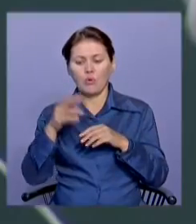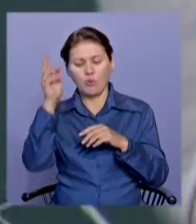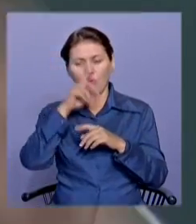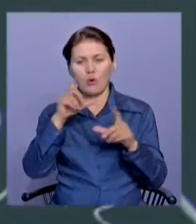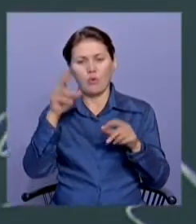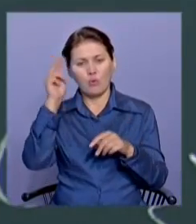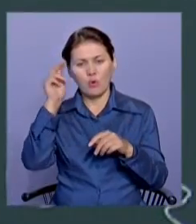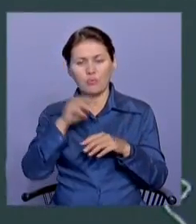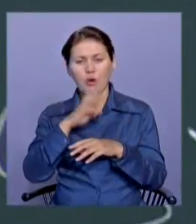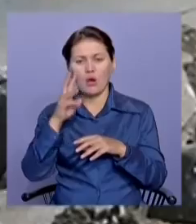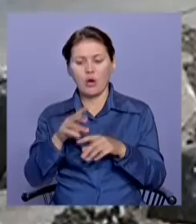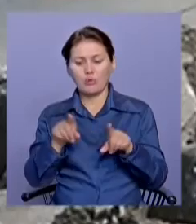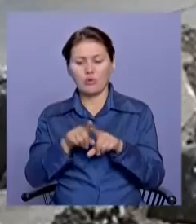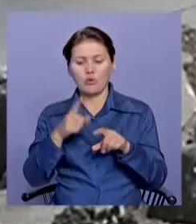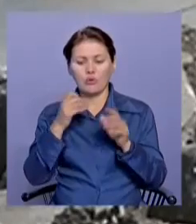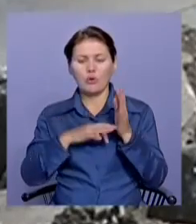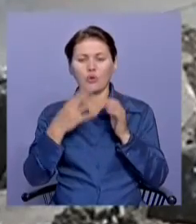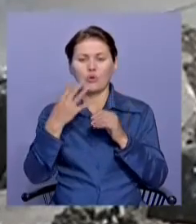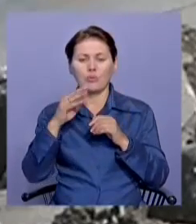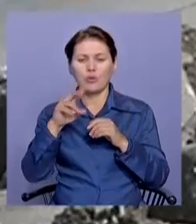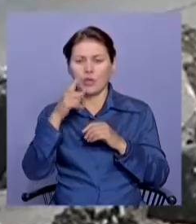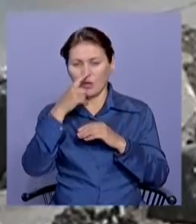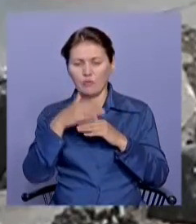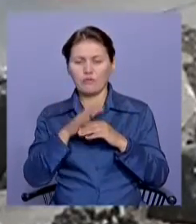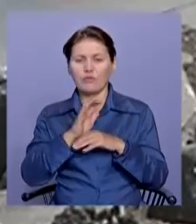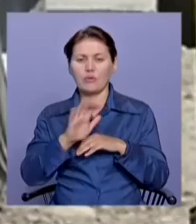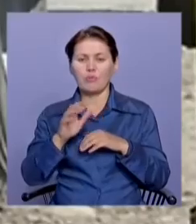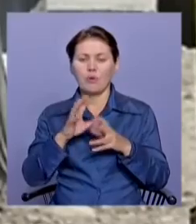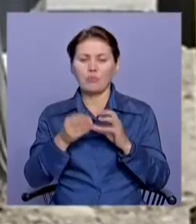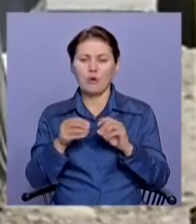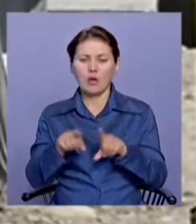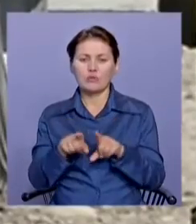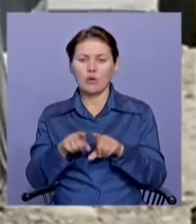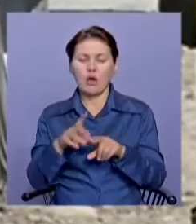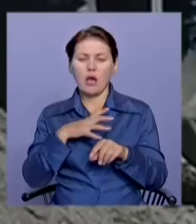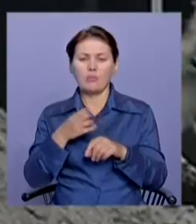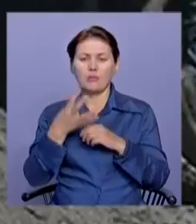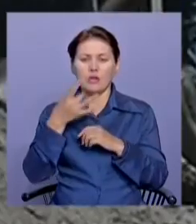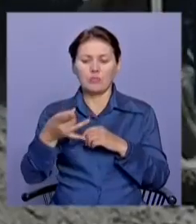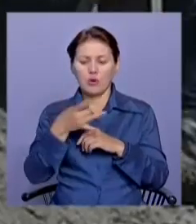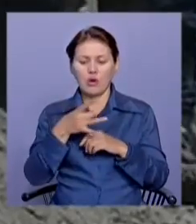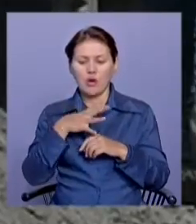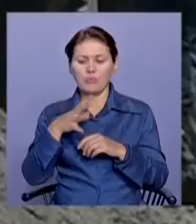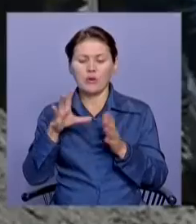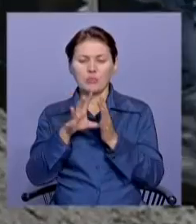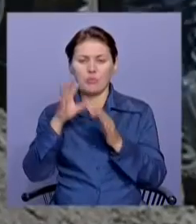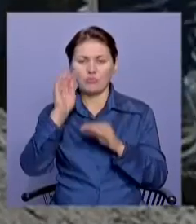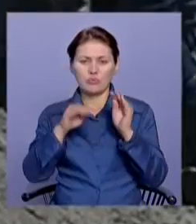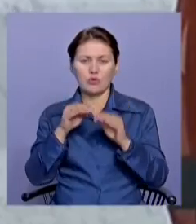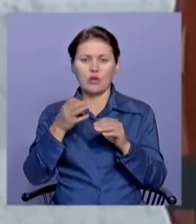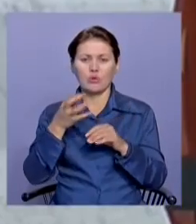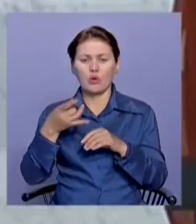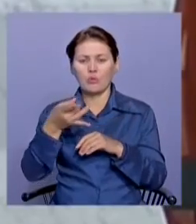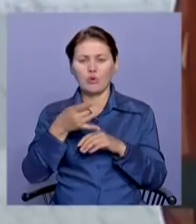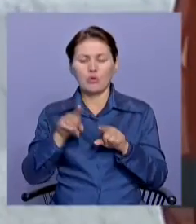оқушыларды оқулықтармен қамтуға 194 миллион теңге жұмсалады. Сондай ақ қаланың бірқатар аудандарында көше шамдары жөнделеді.